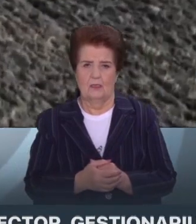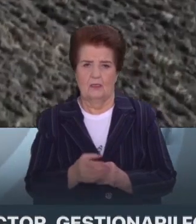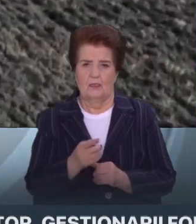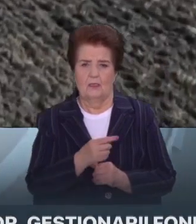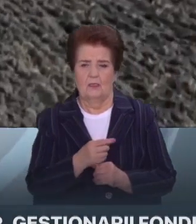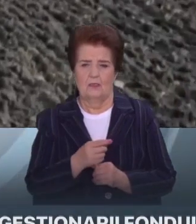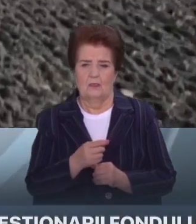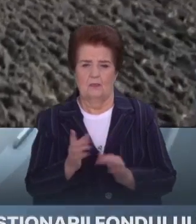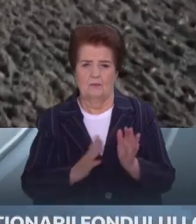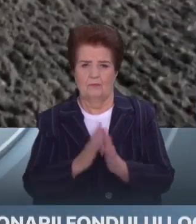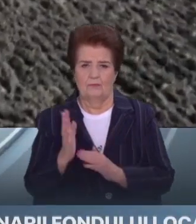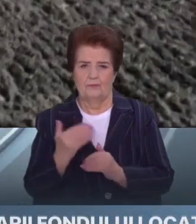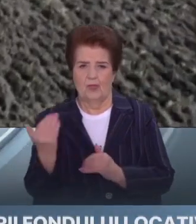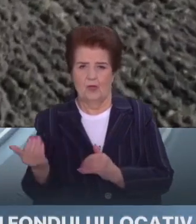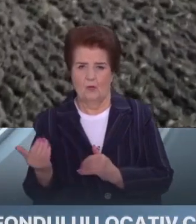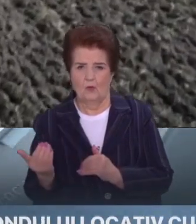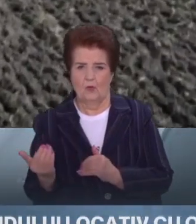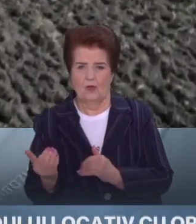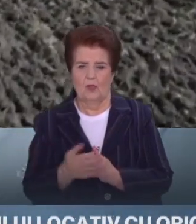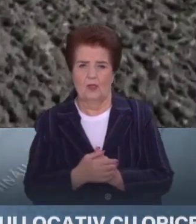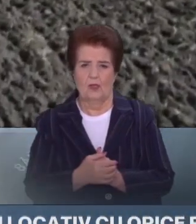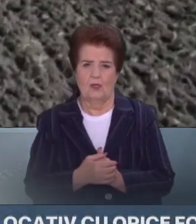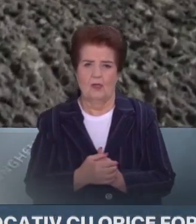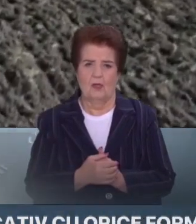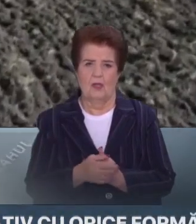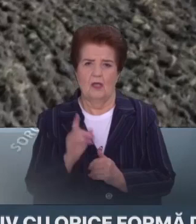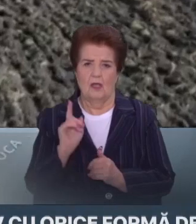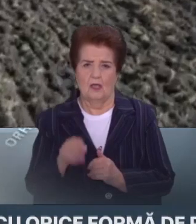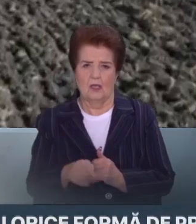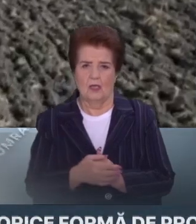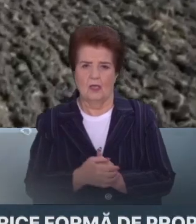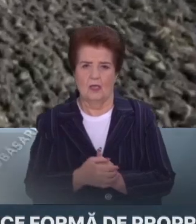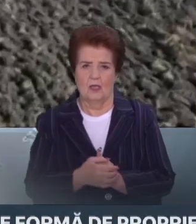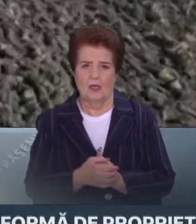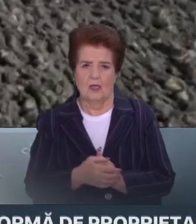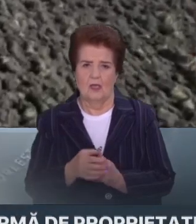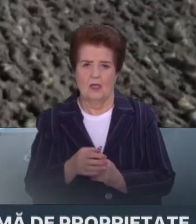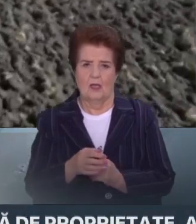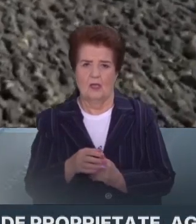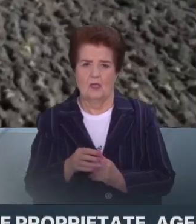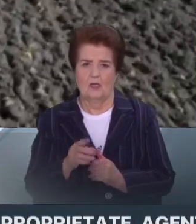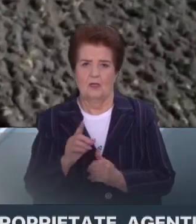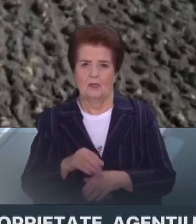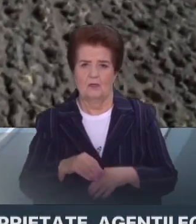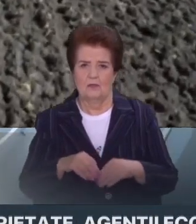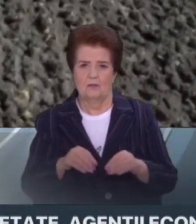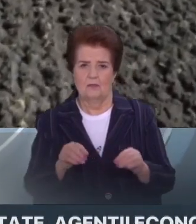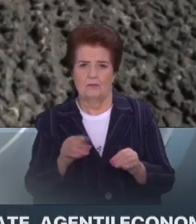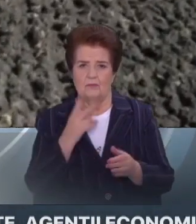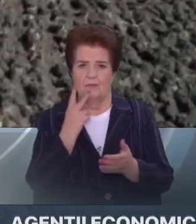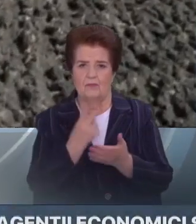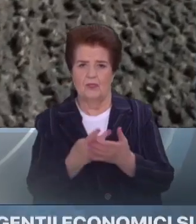Răsărirea lor este neuniformă. Și chiar trecând pe trasee, vedem